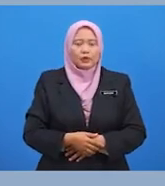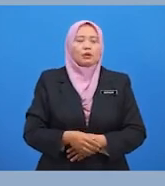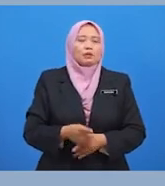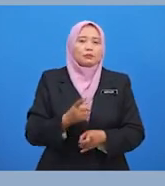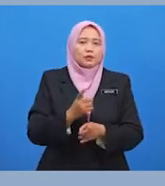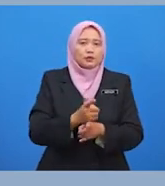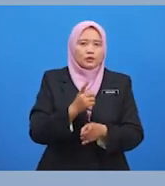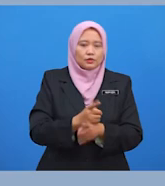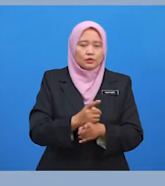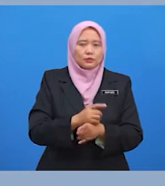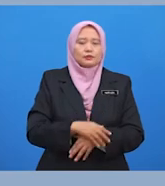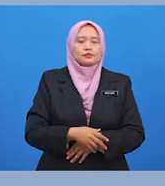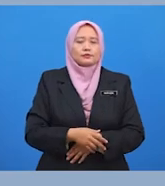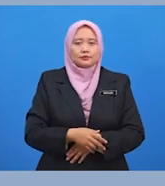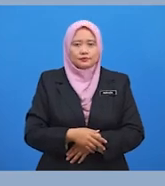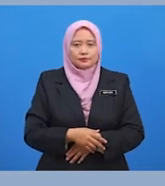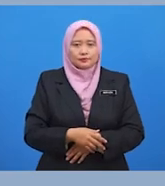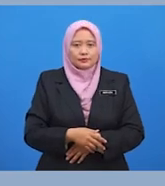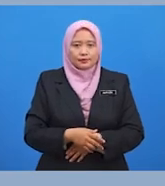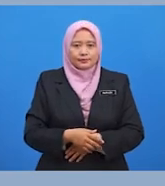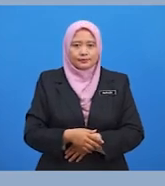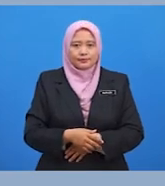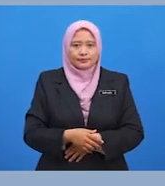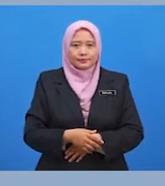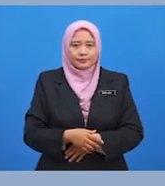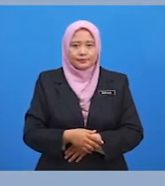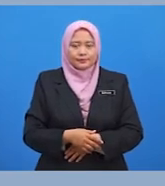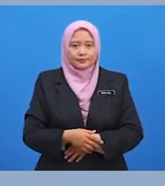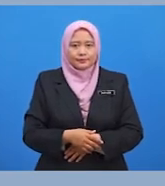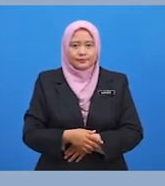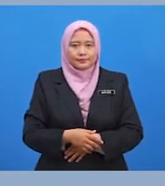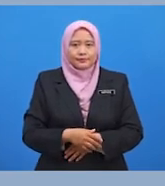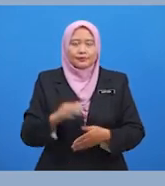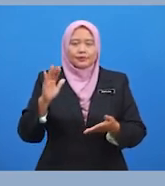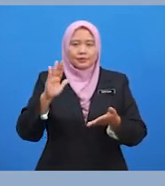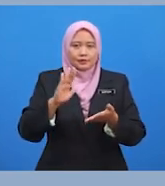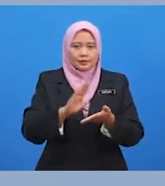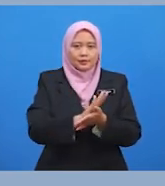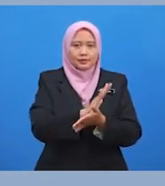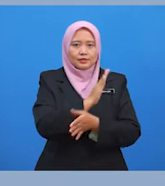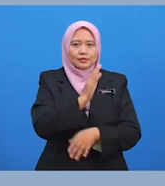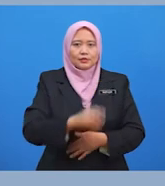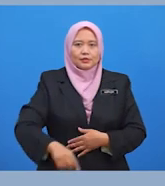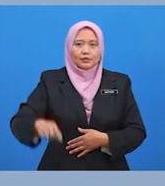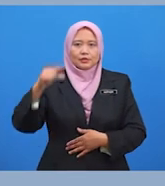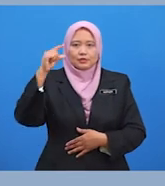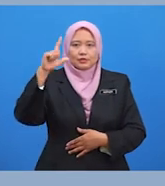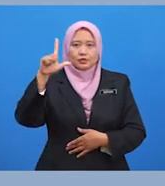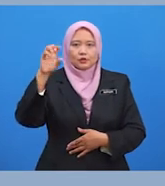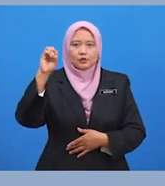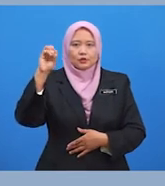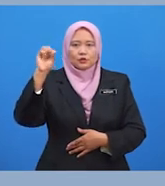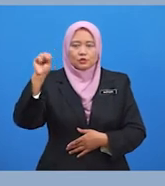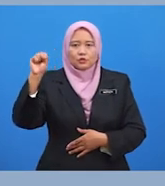Betul. Tepat sekali jawapan yang diberikan. Jawapannya ialah kertas